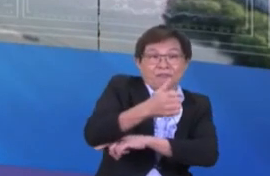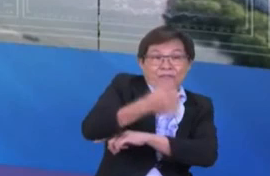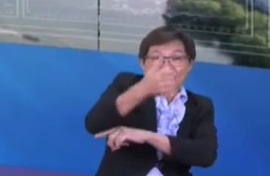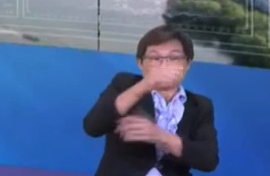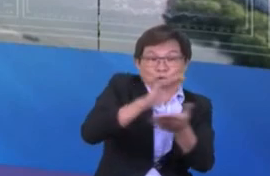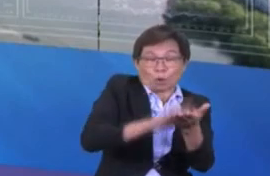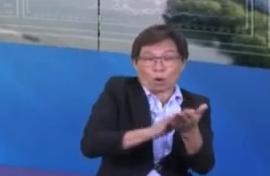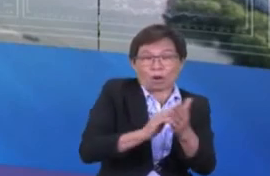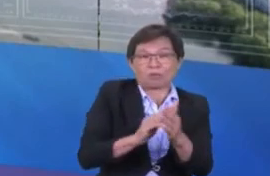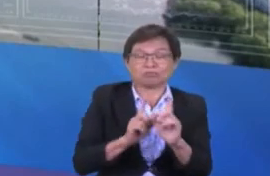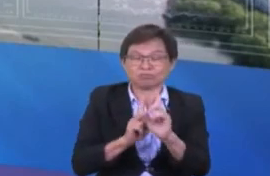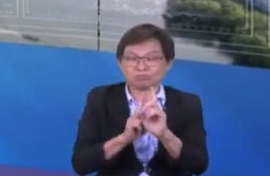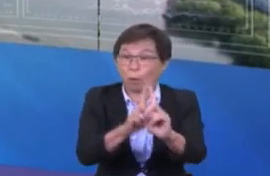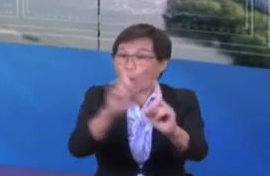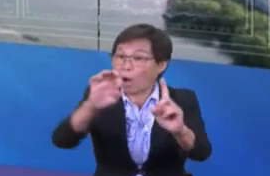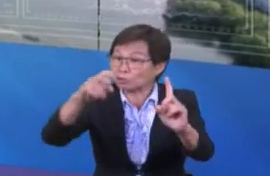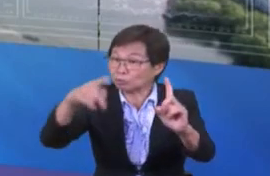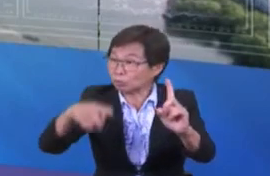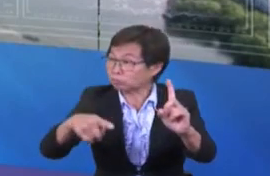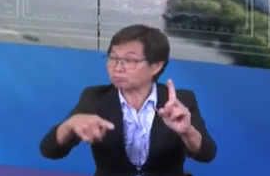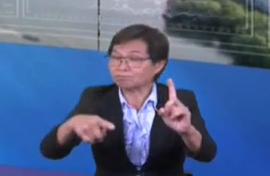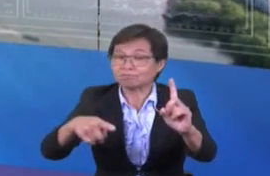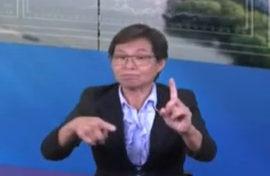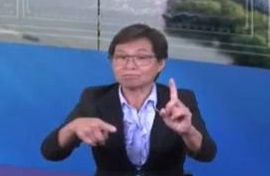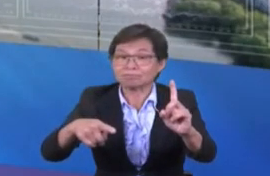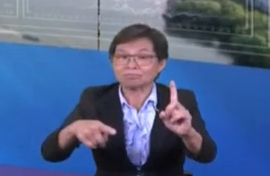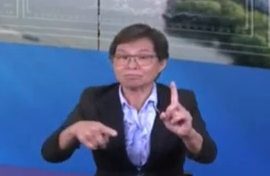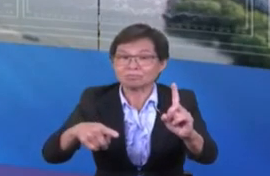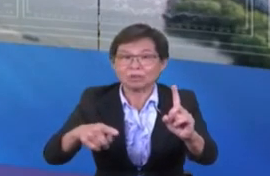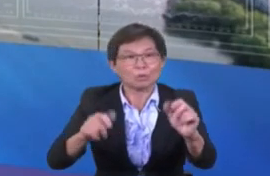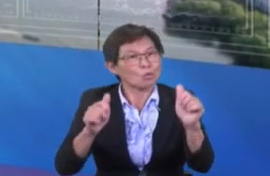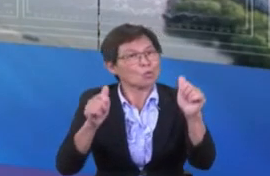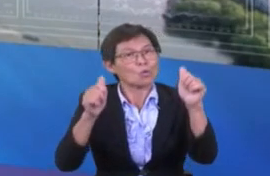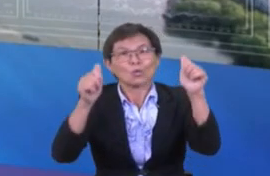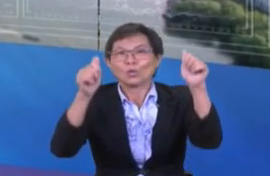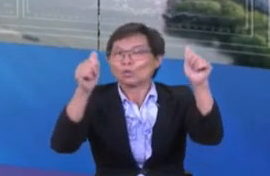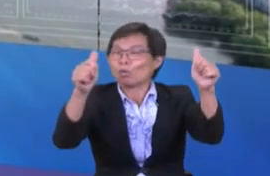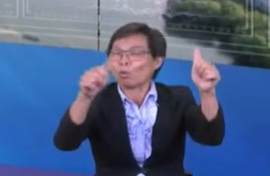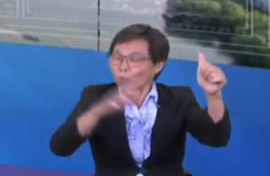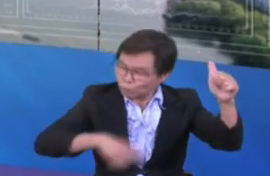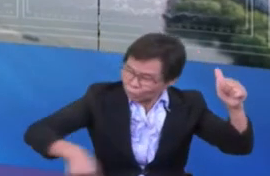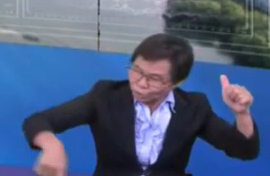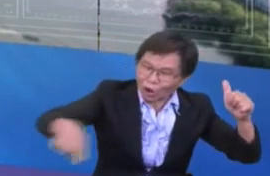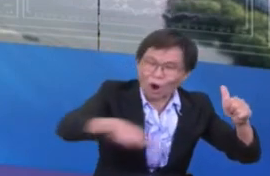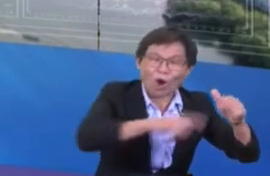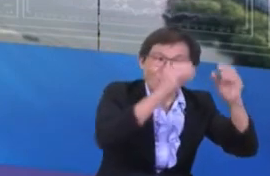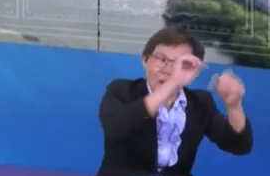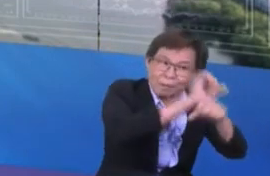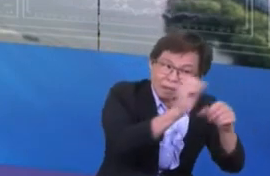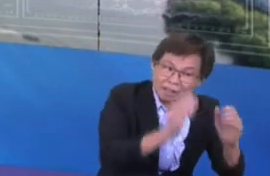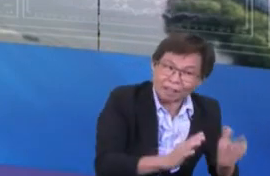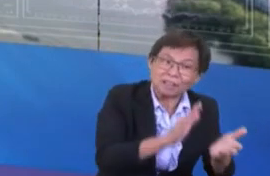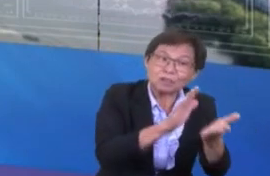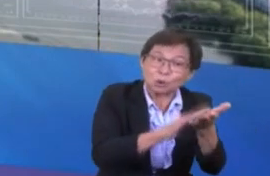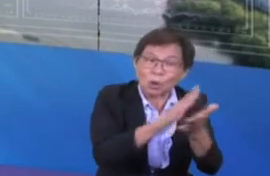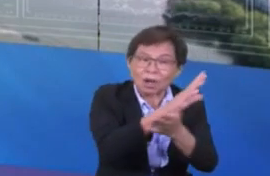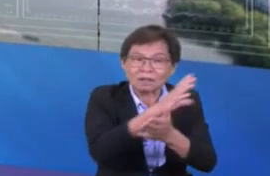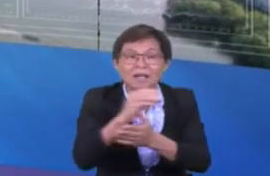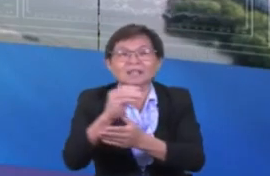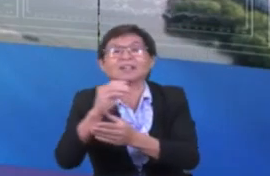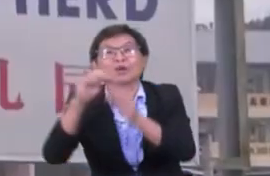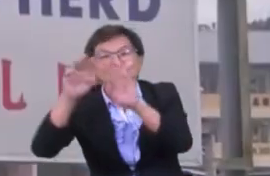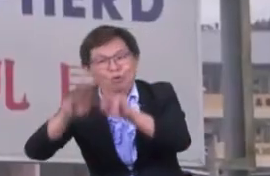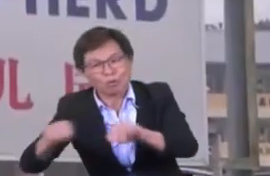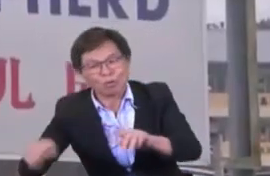menyaksikan tahap pematuhan prosedur operasi standar ISO piye yang tinggi dalam kalangan warga sekolah termasuk murid-murid